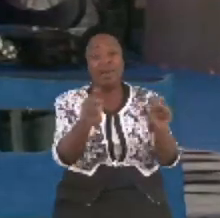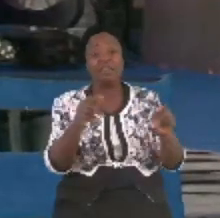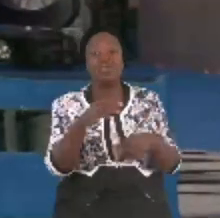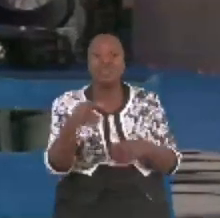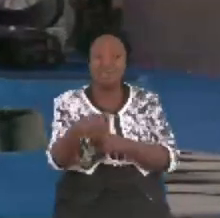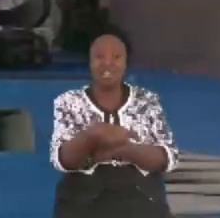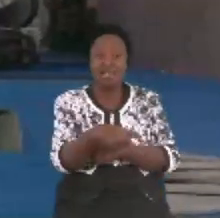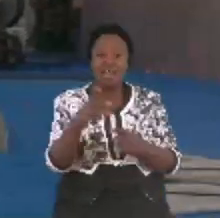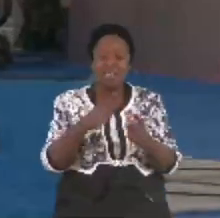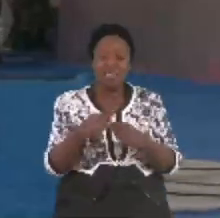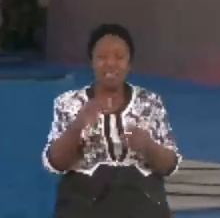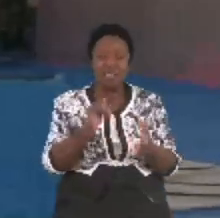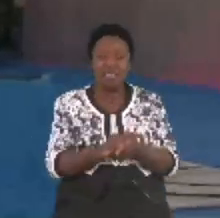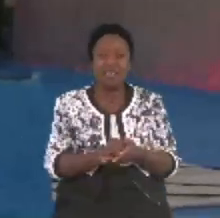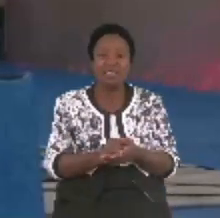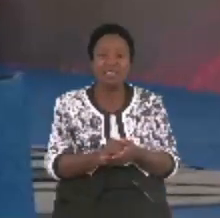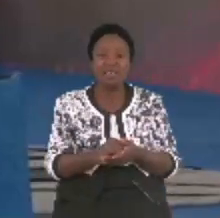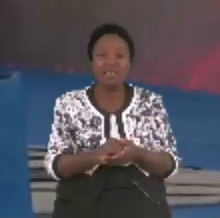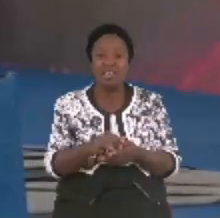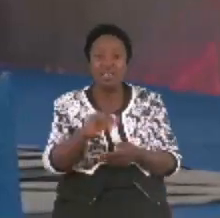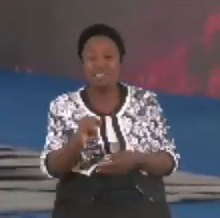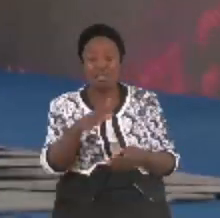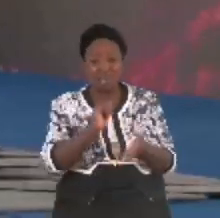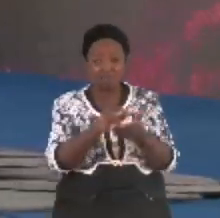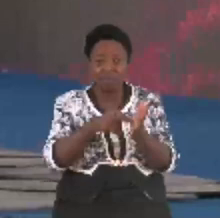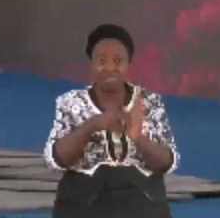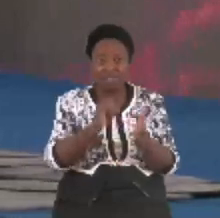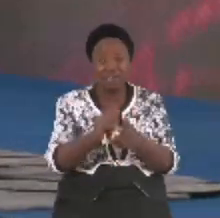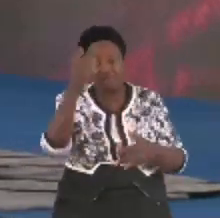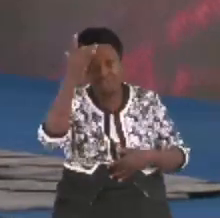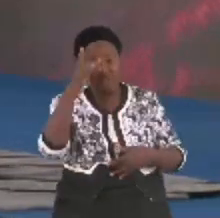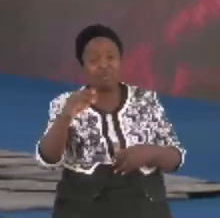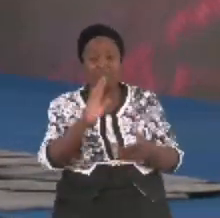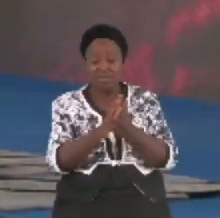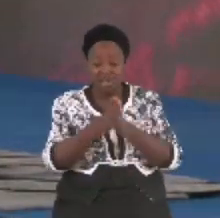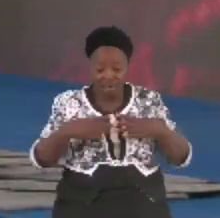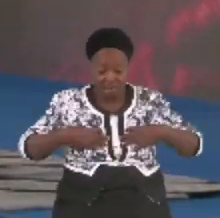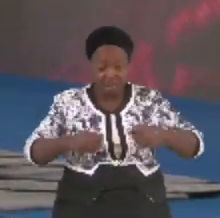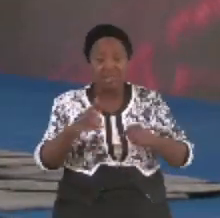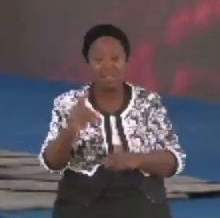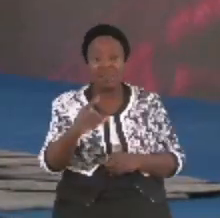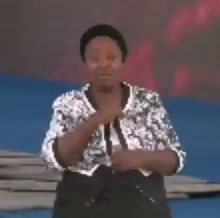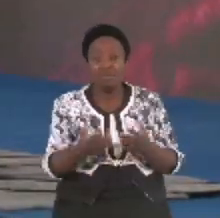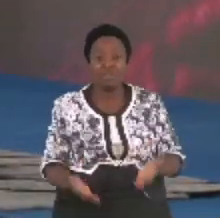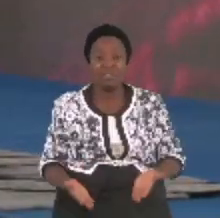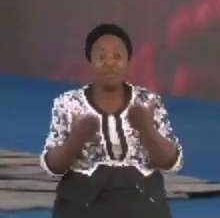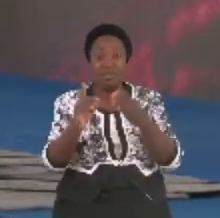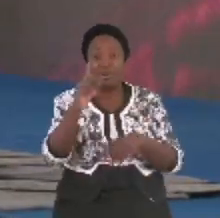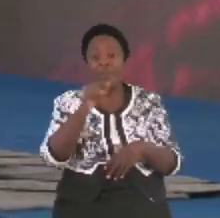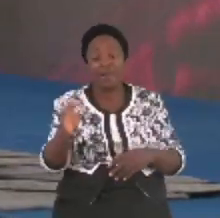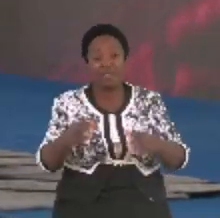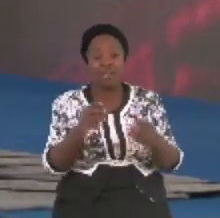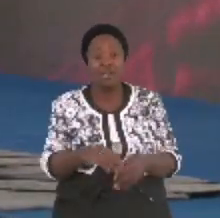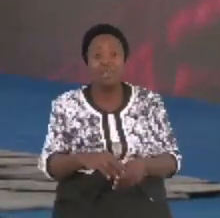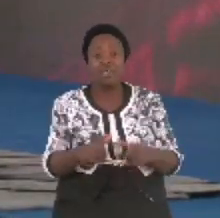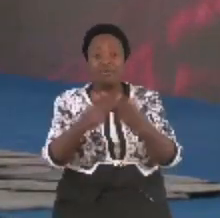C'était le secours des malades. Et on l'a aidé. Il a été élevé par la